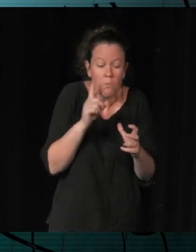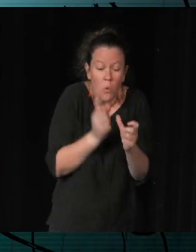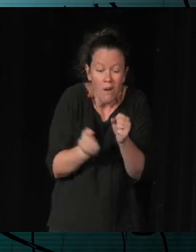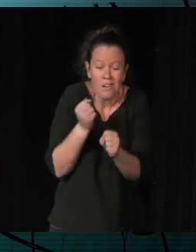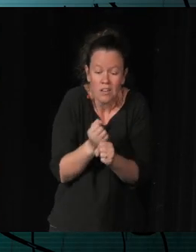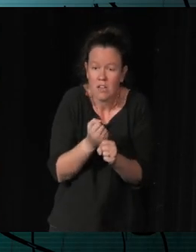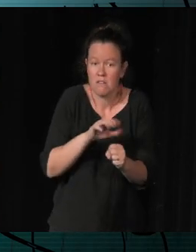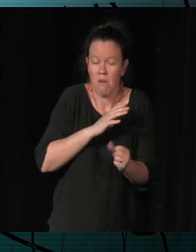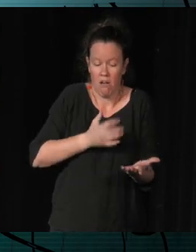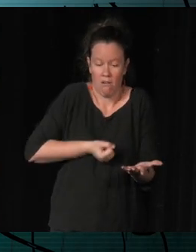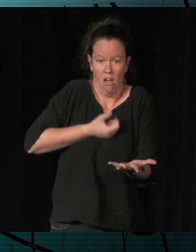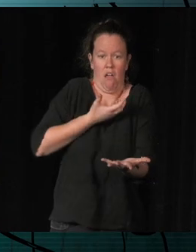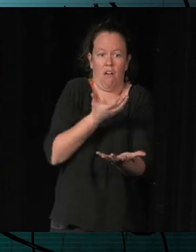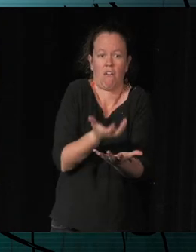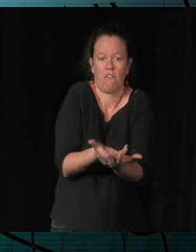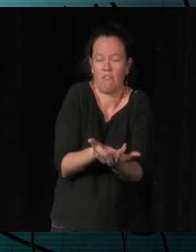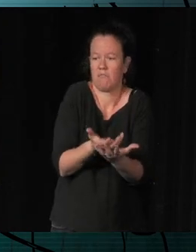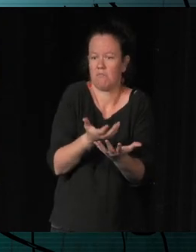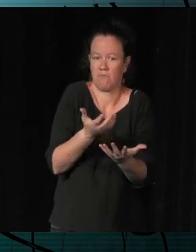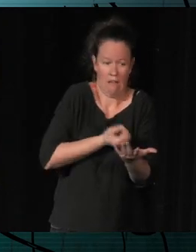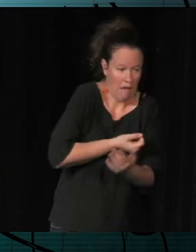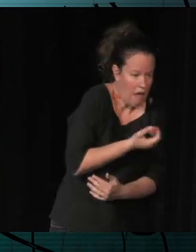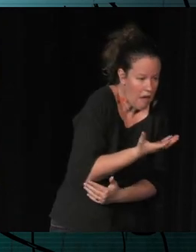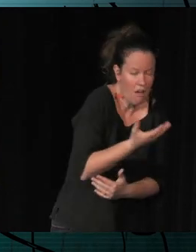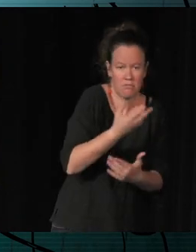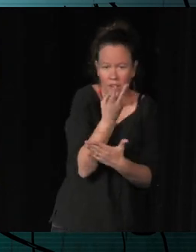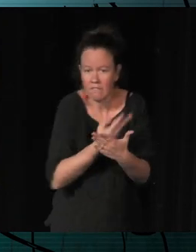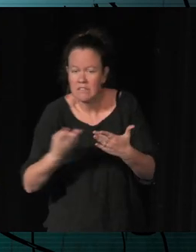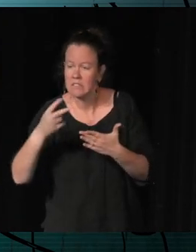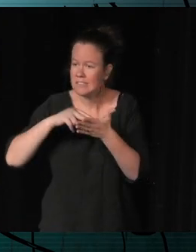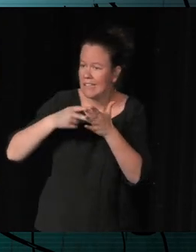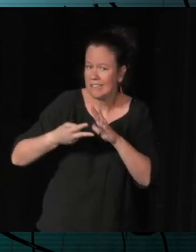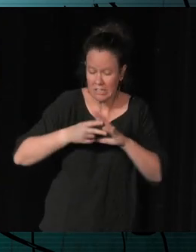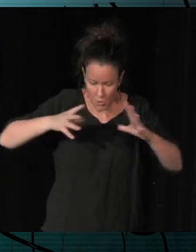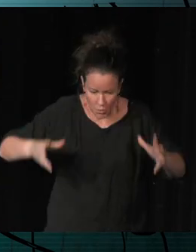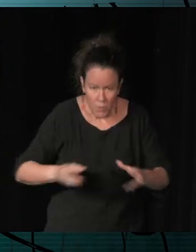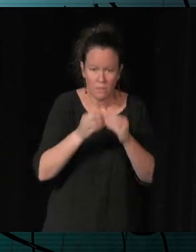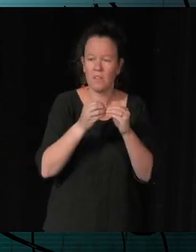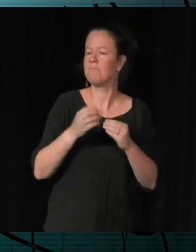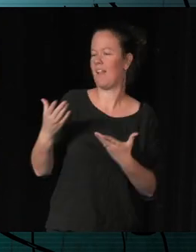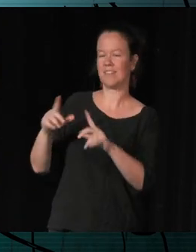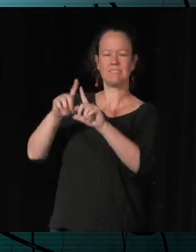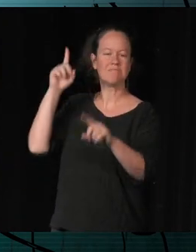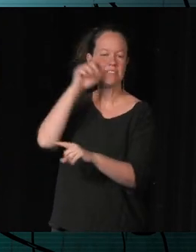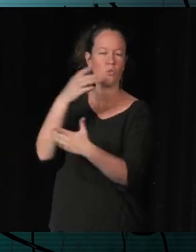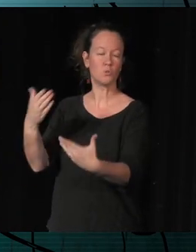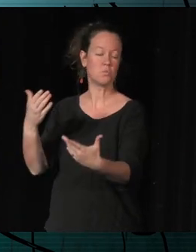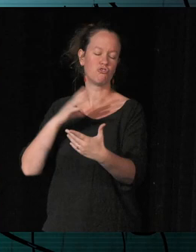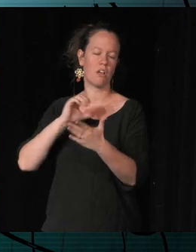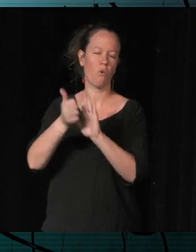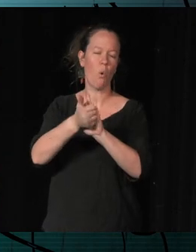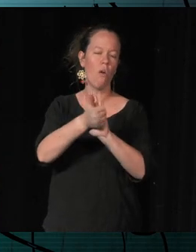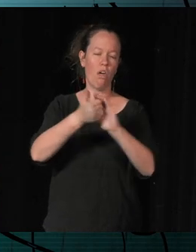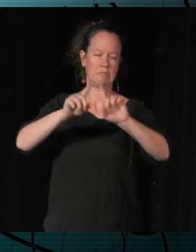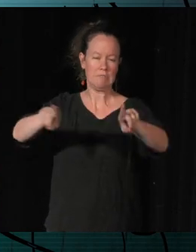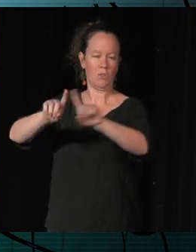alors artistiquement techniquement tout ça était un mélange qui est un peu difficile à comprendre aussi maintenant parce qu'on faisait tout à l'époque dans un jeu mais ils sont un peu comme